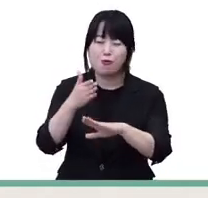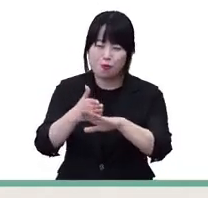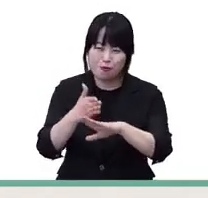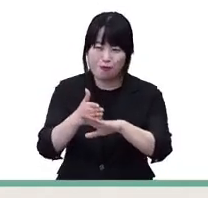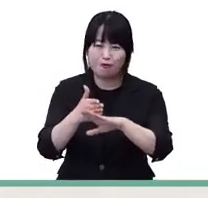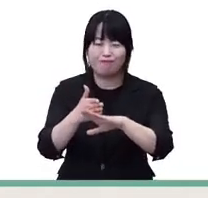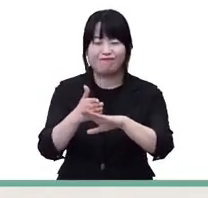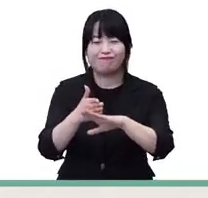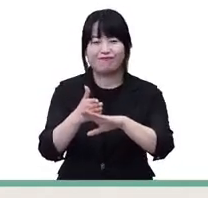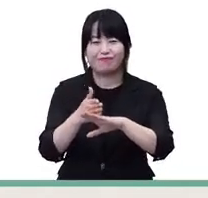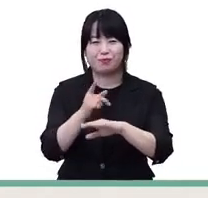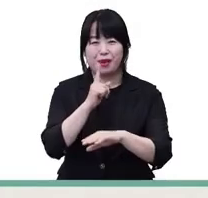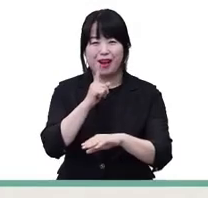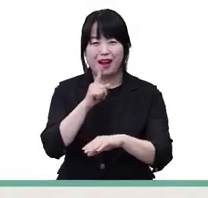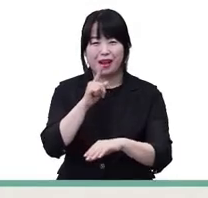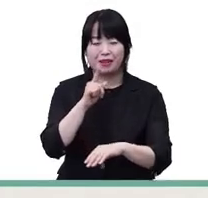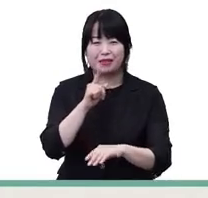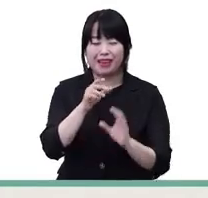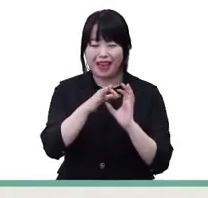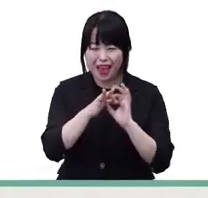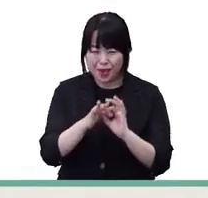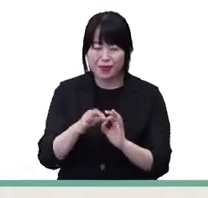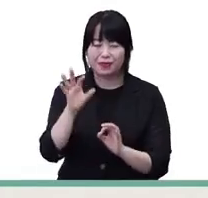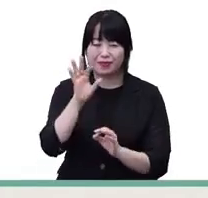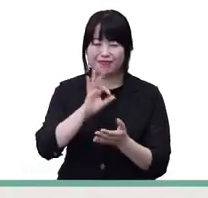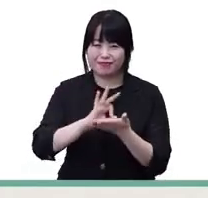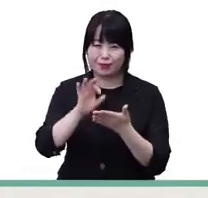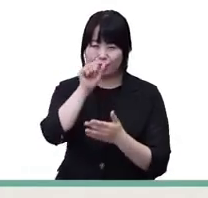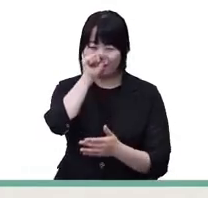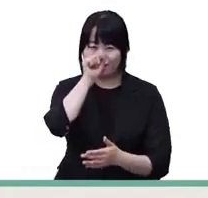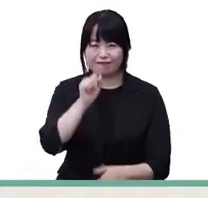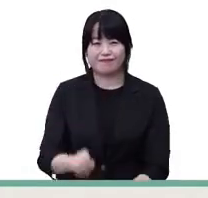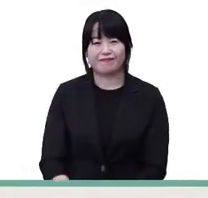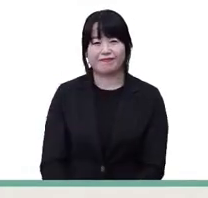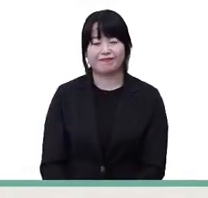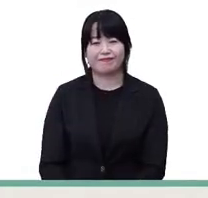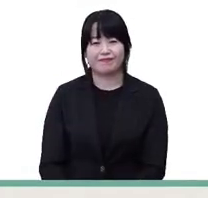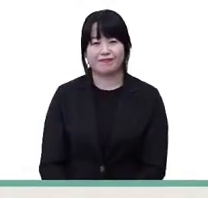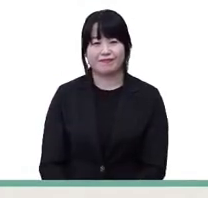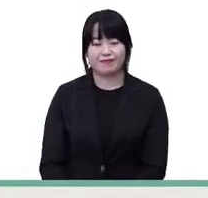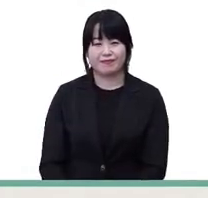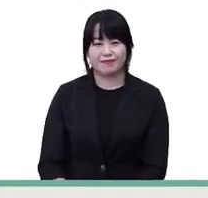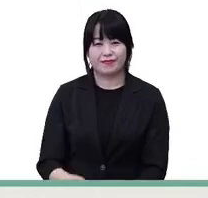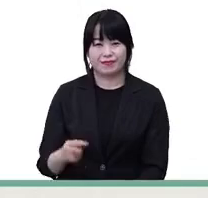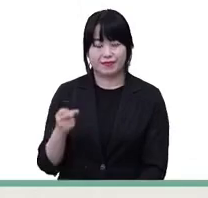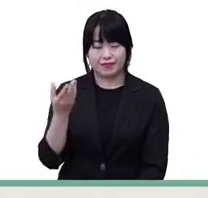고맙다 이런 말투를 잘 사용하면 좋다고 합니다. 그렇지만 또